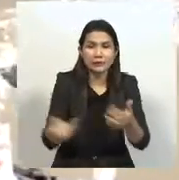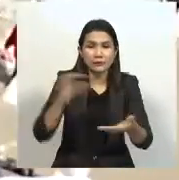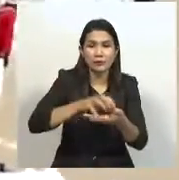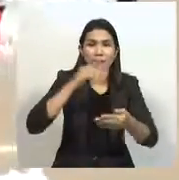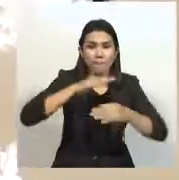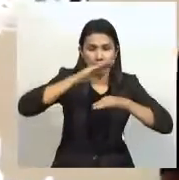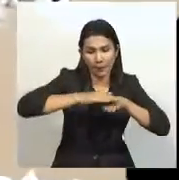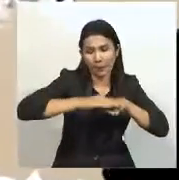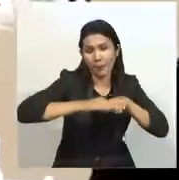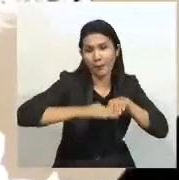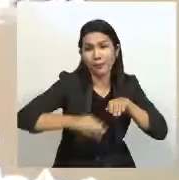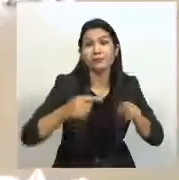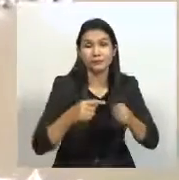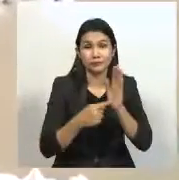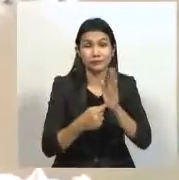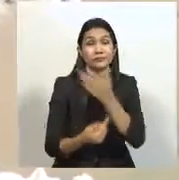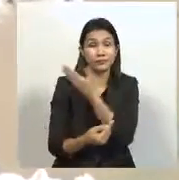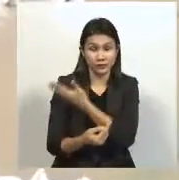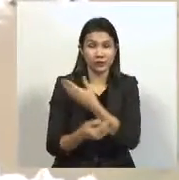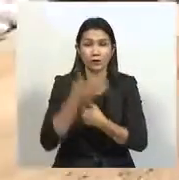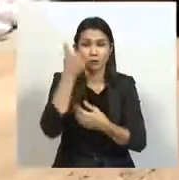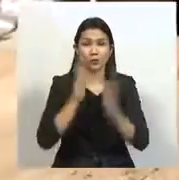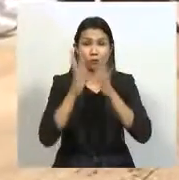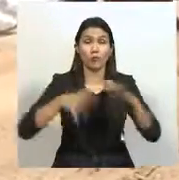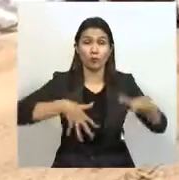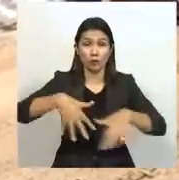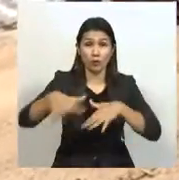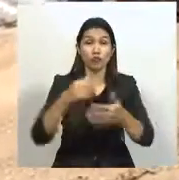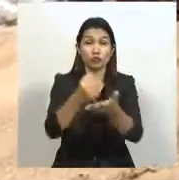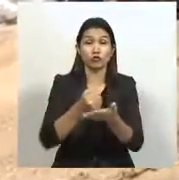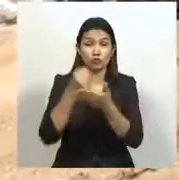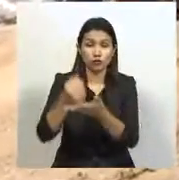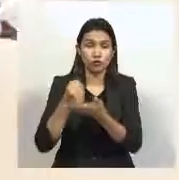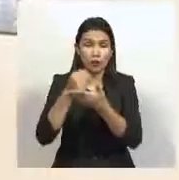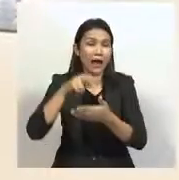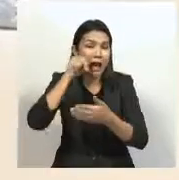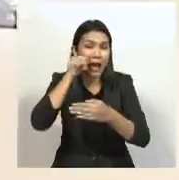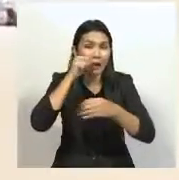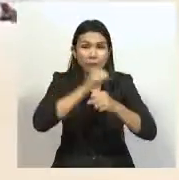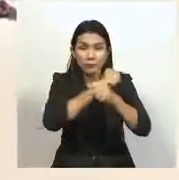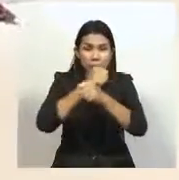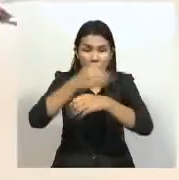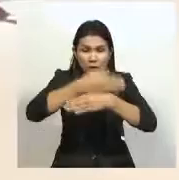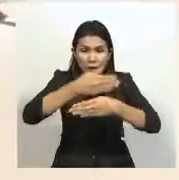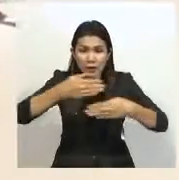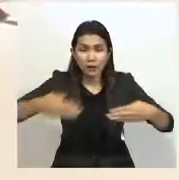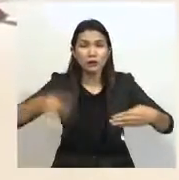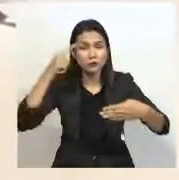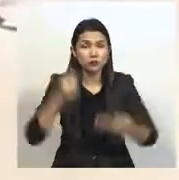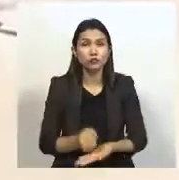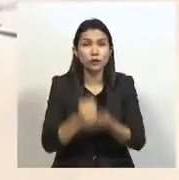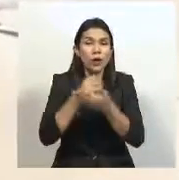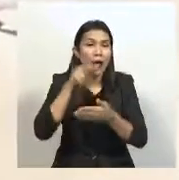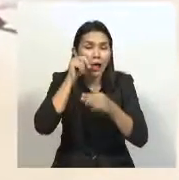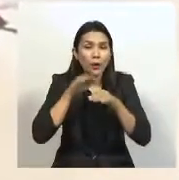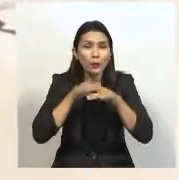างตามริมทางต่างๆเหล่านี้ค่ะเพราะว่าชาวบ้านที่มาช่วยกันนํากระสอบทรายไปขวางกั้นแม่น้ํายมเนี่ยก็เพื่อที่จะเป็นการสร้างฝ